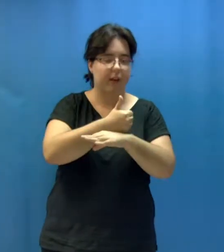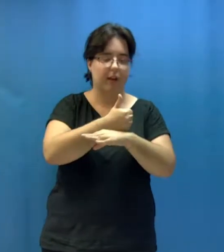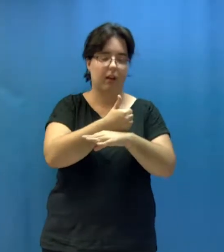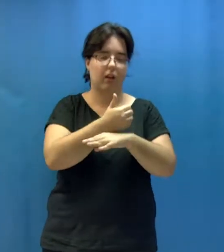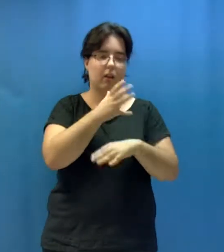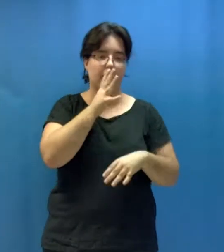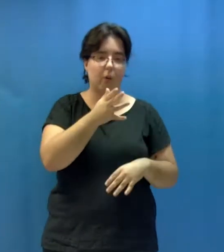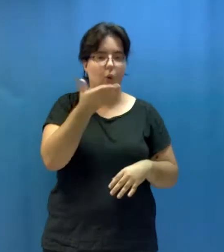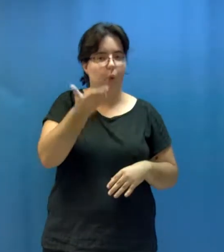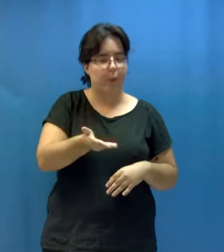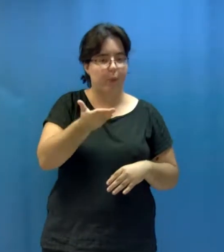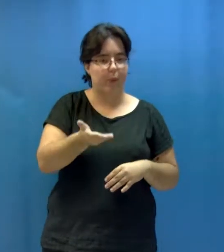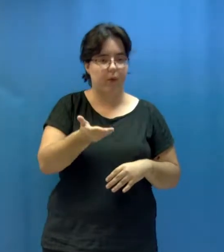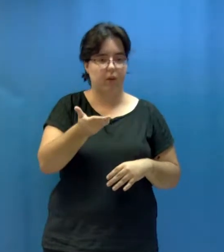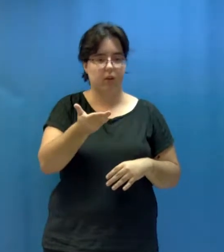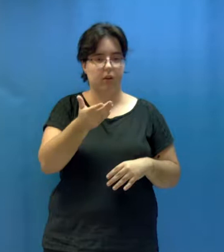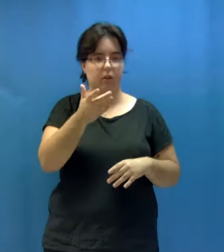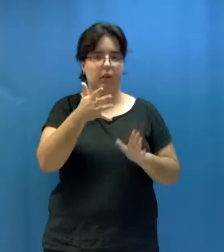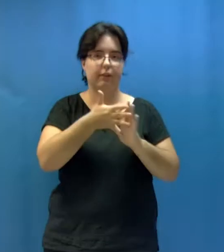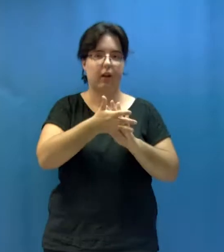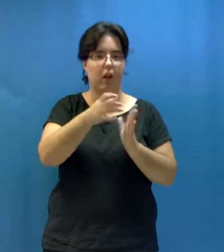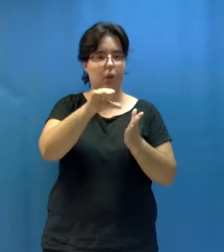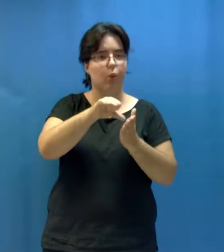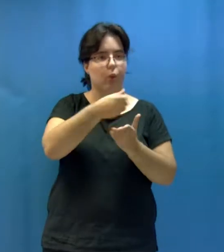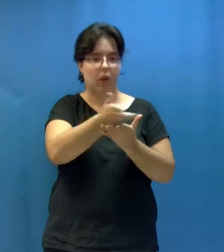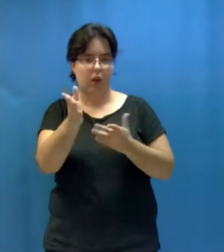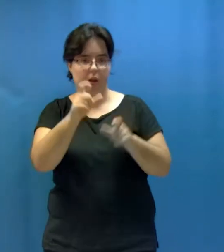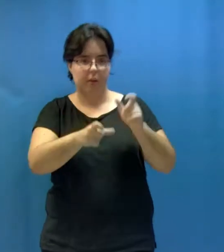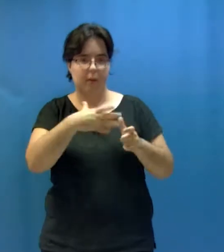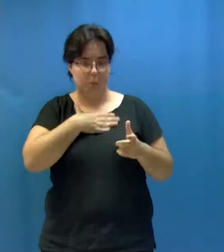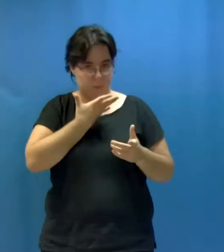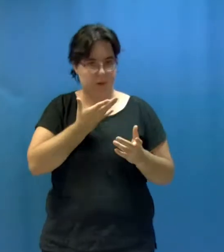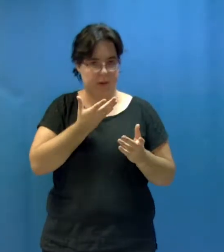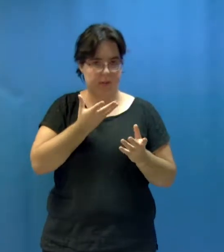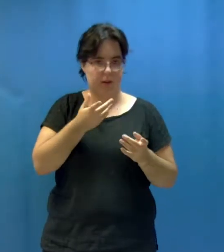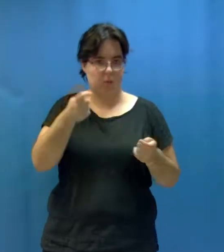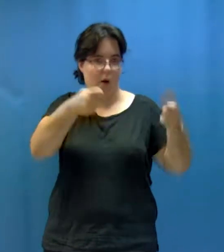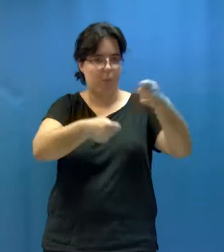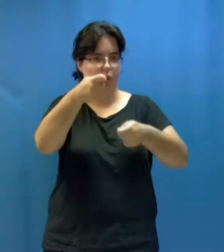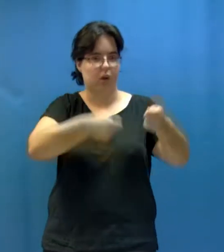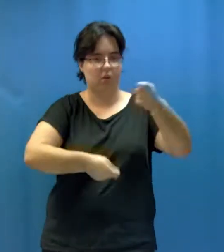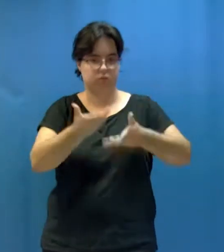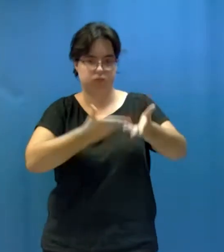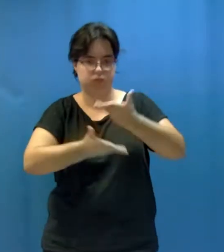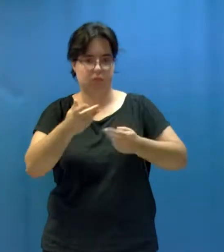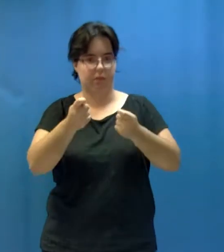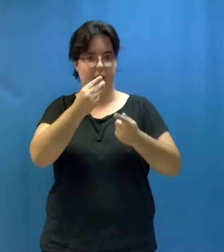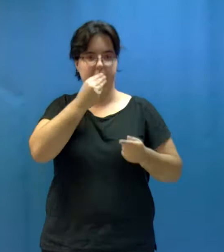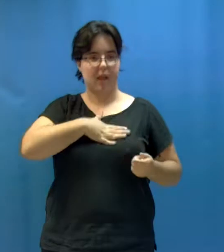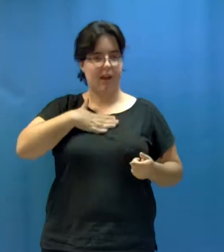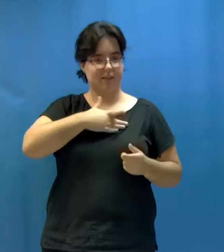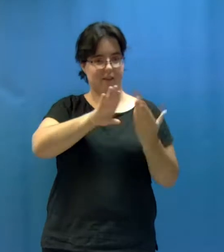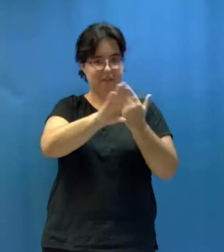considerant l'importància quan de la ciutat pot realitzar en el disseny d'un Castelló compromès en la recerca del benestar dels seus veïns i